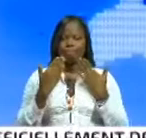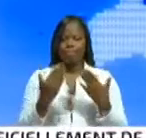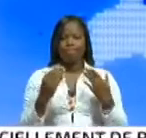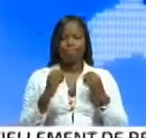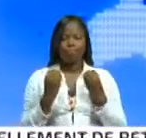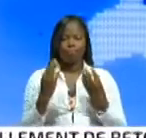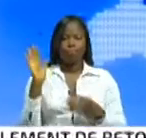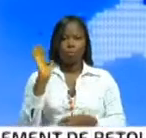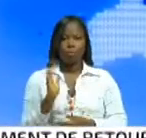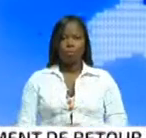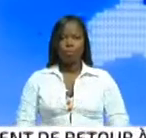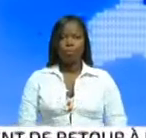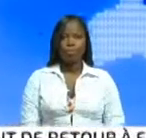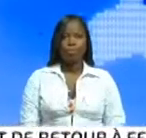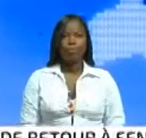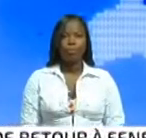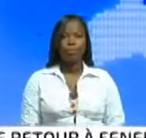compagnie de leurs programmes